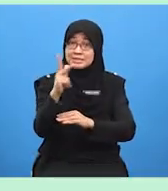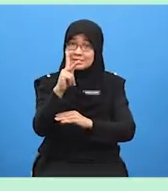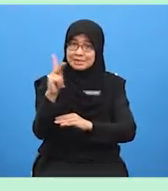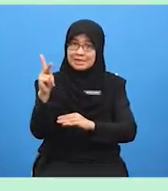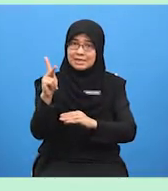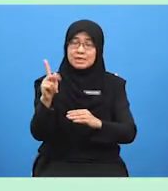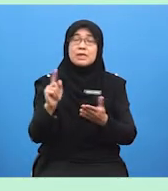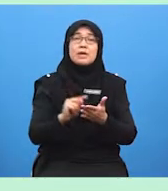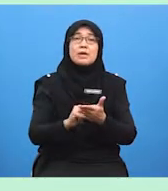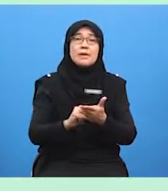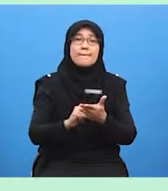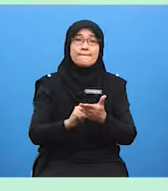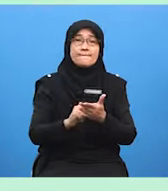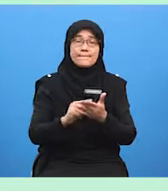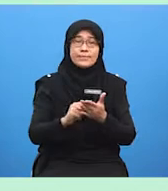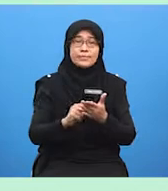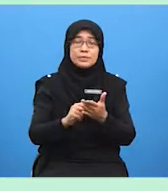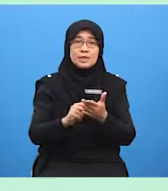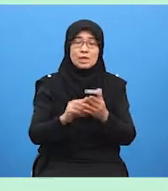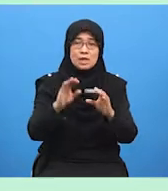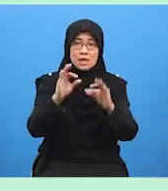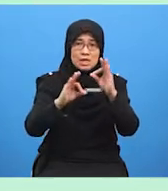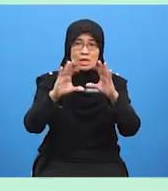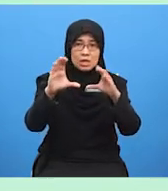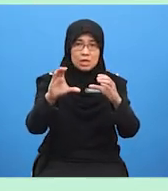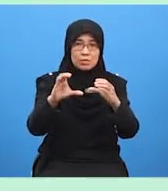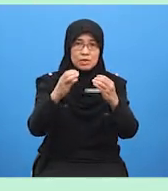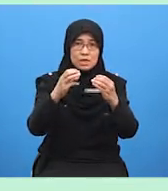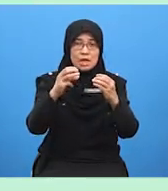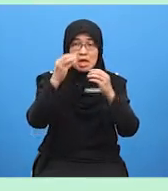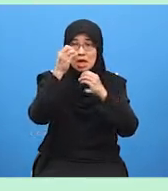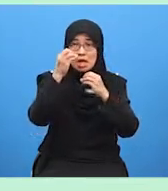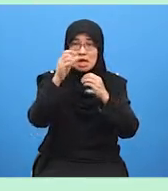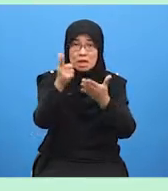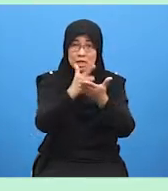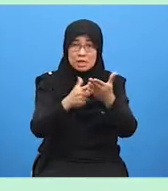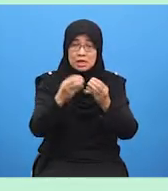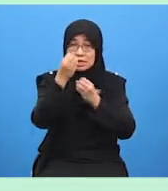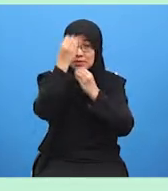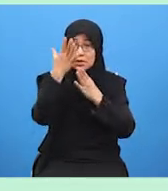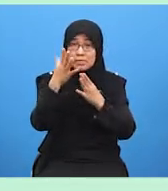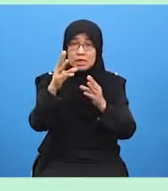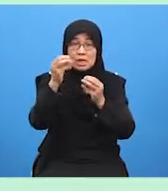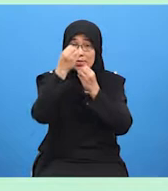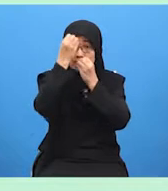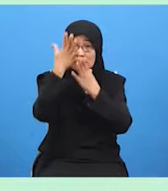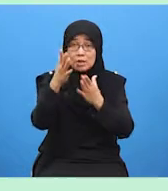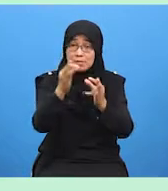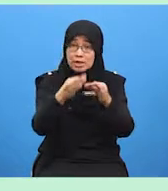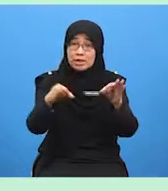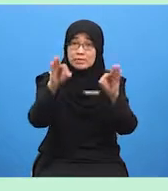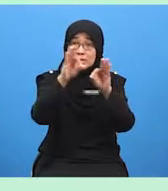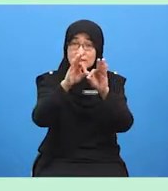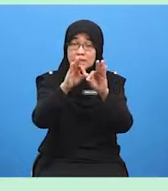Apabila kamu menghasilkan sesuatu lakaran produk, maklumat penting yang perlu ada pada lakaran ialah yang